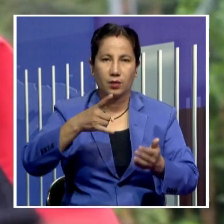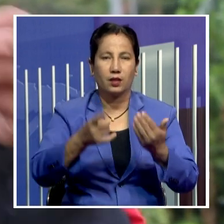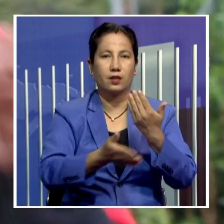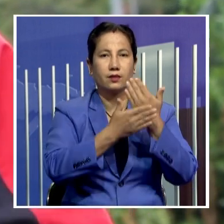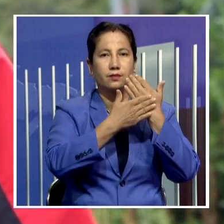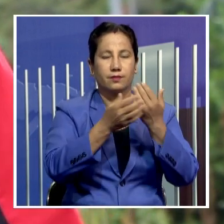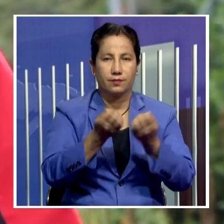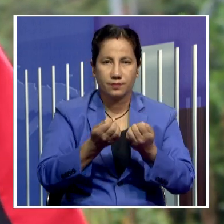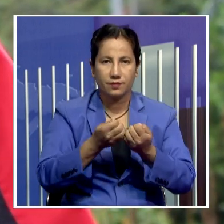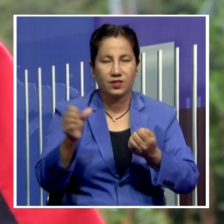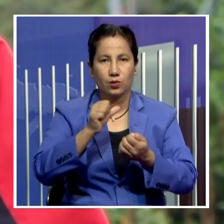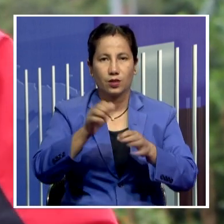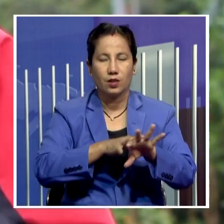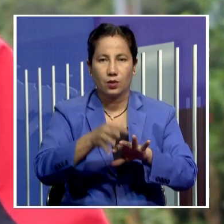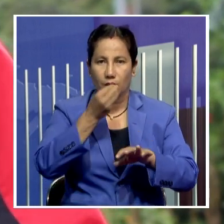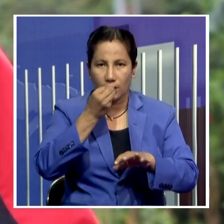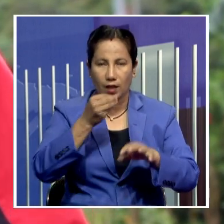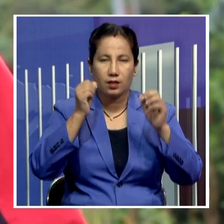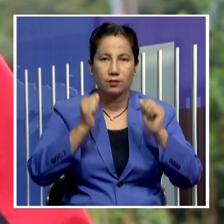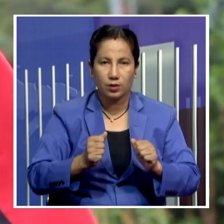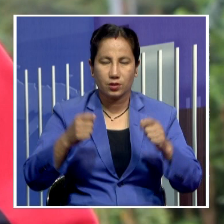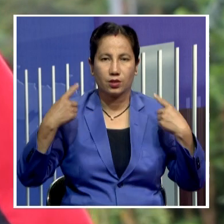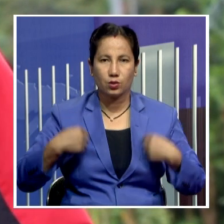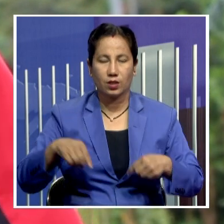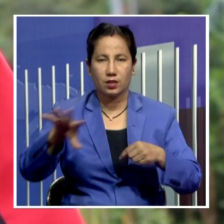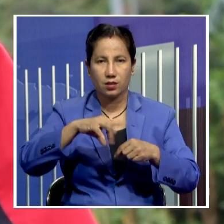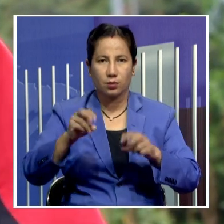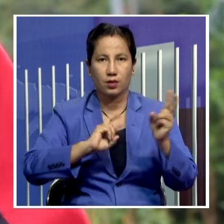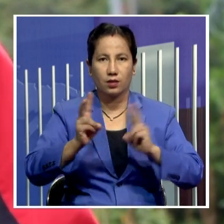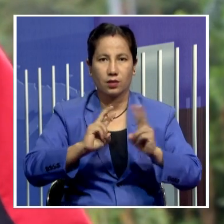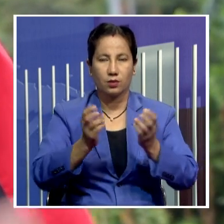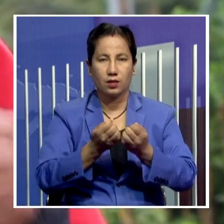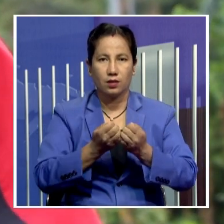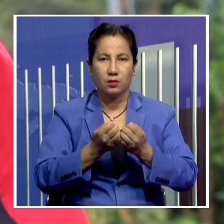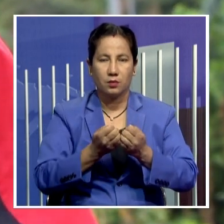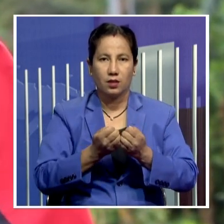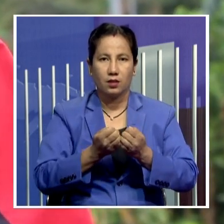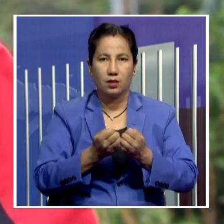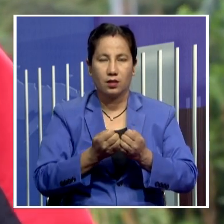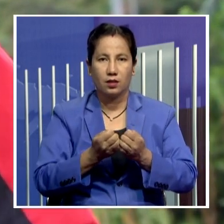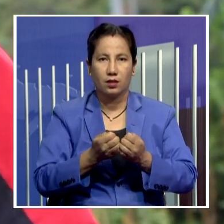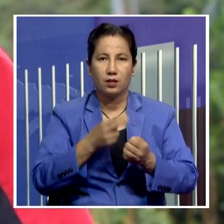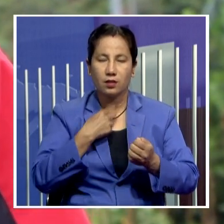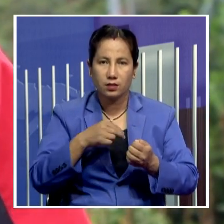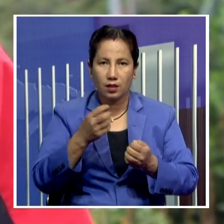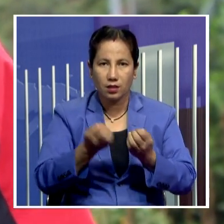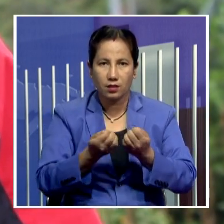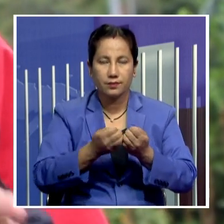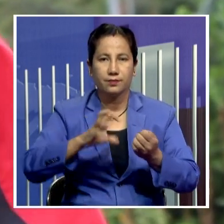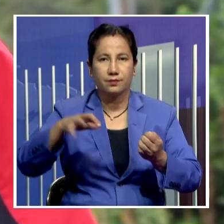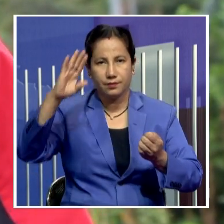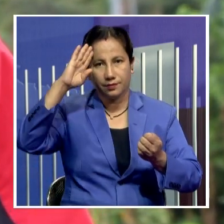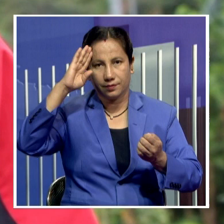गरिकन तिनीहरूको खानपानदेखि स्वास्थ्यका सबै कुराहरूमा एकदमै चासो दिएर स्थानीय